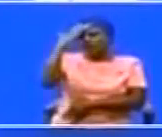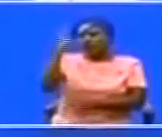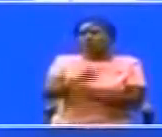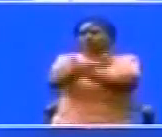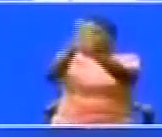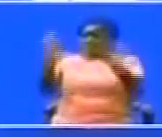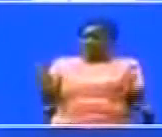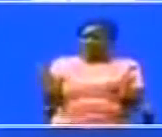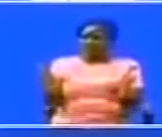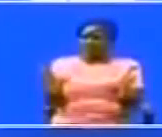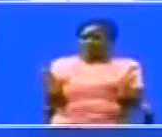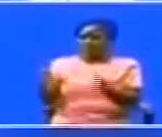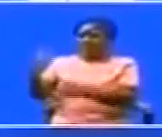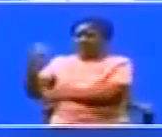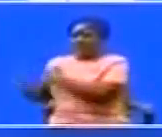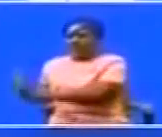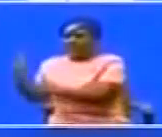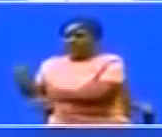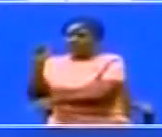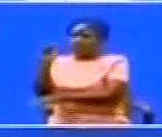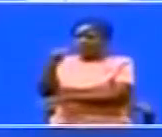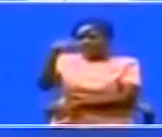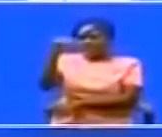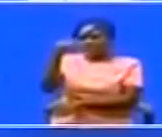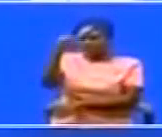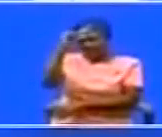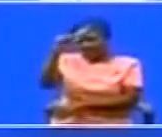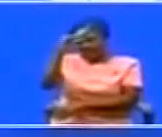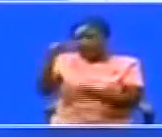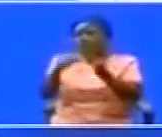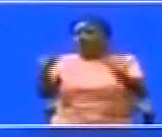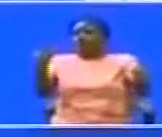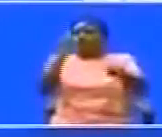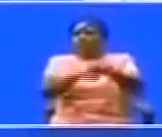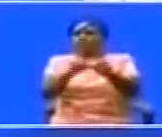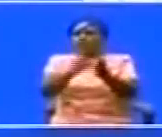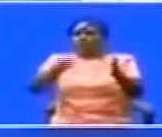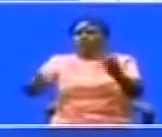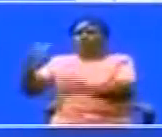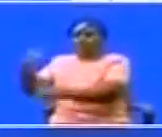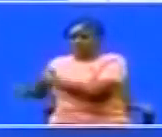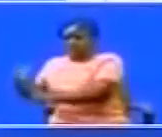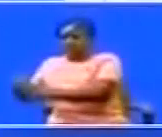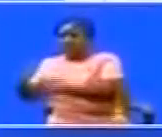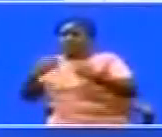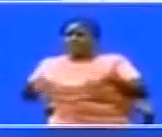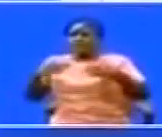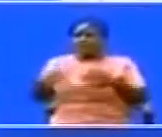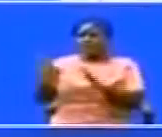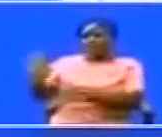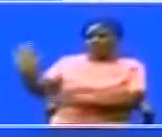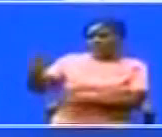inajulikana kama ni mpaka hiyo haitolewi, na tunaomba serikali kwa kila mre, kwa muda mrefu watoe mipaka, kila watu wakae nchi